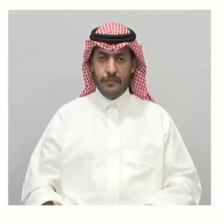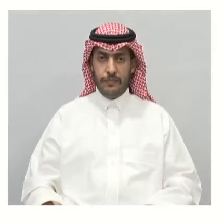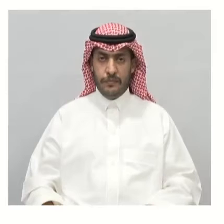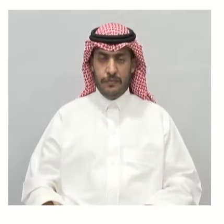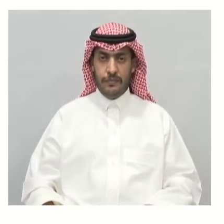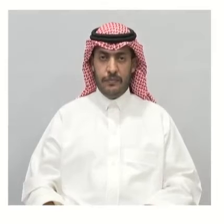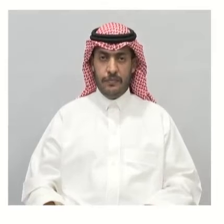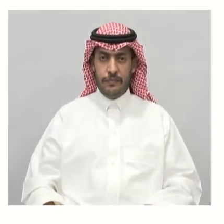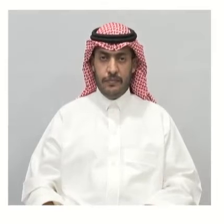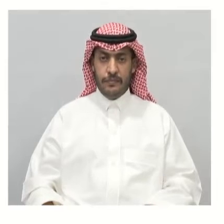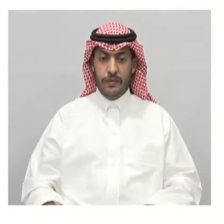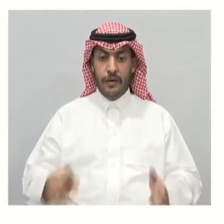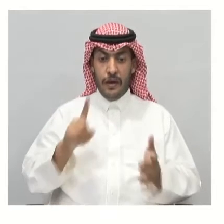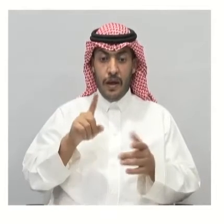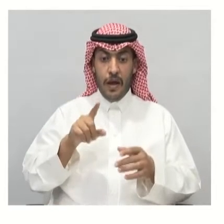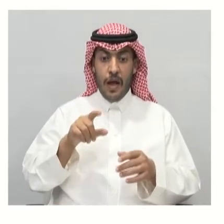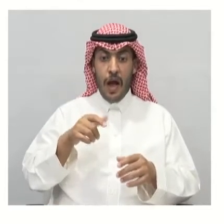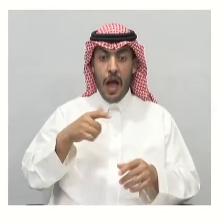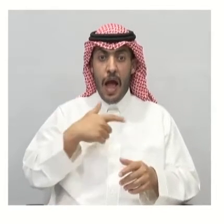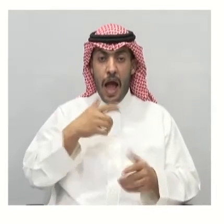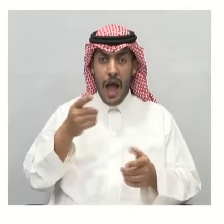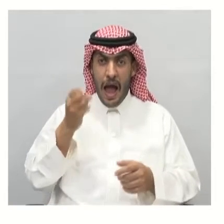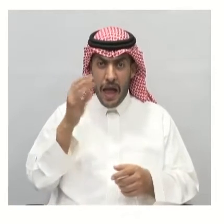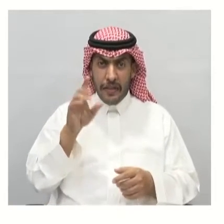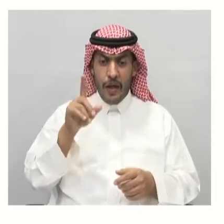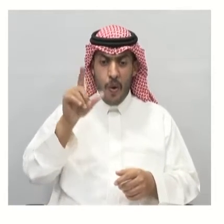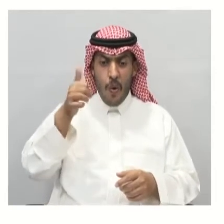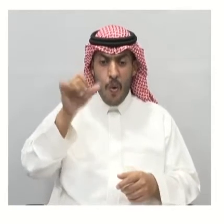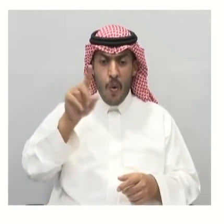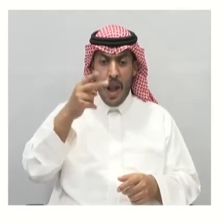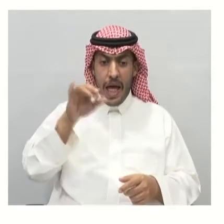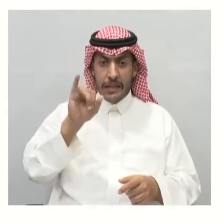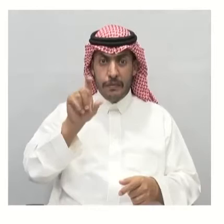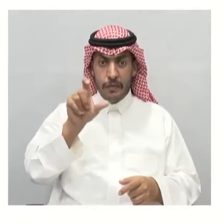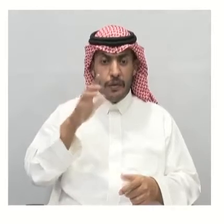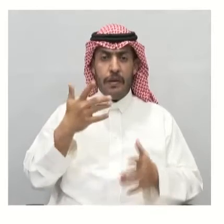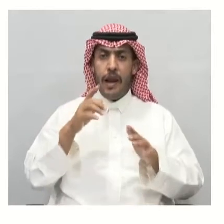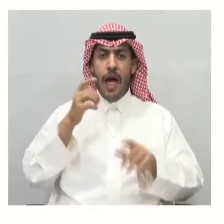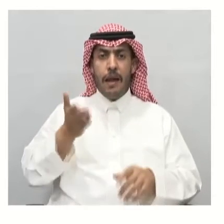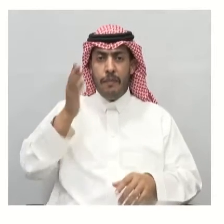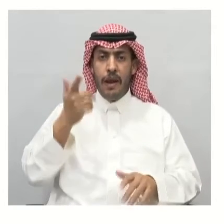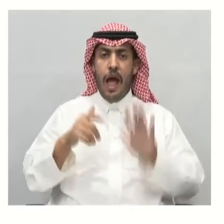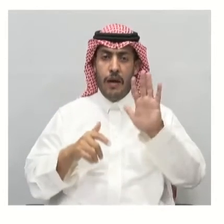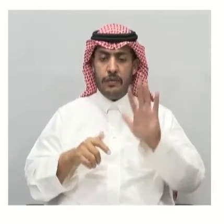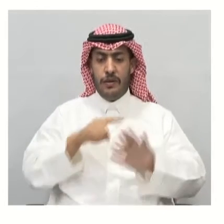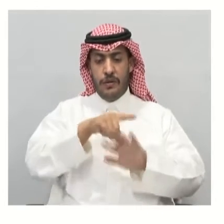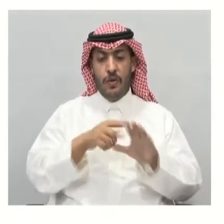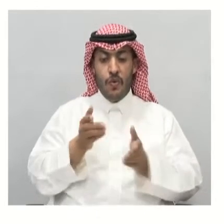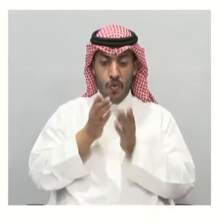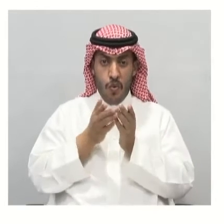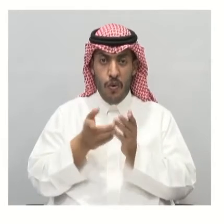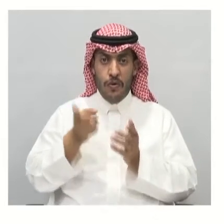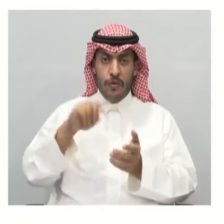وسلم اذا عدد انبياء اولو العزم من الرسل خمسه انبياء نوح عليه